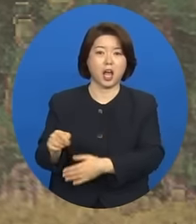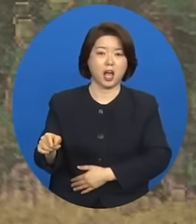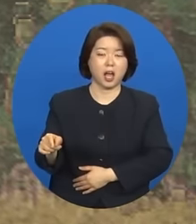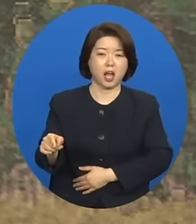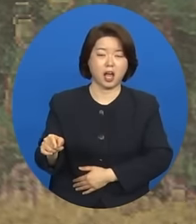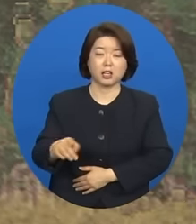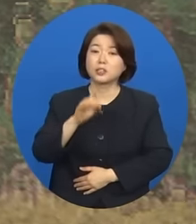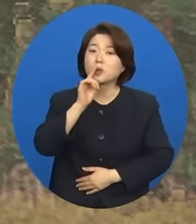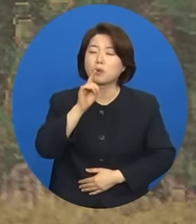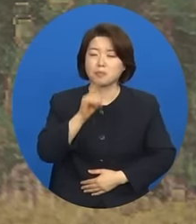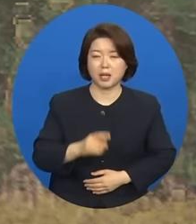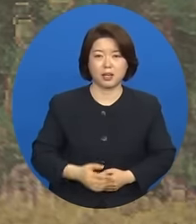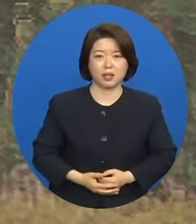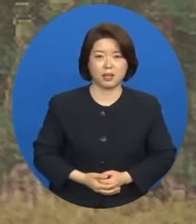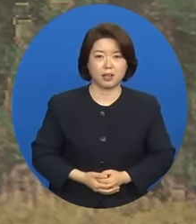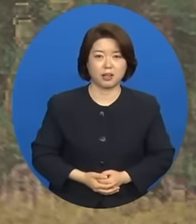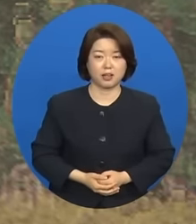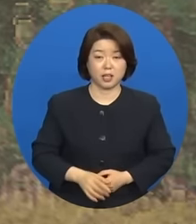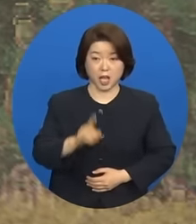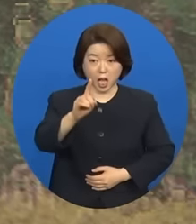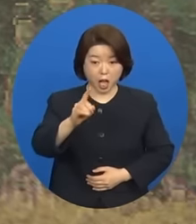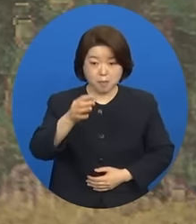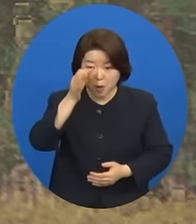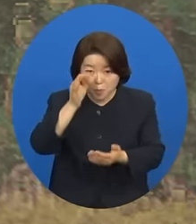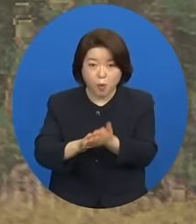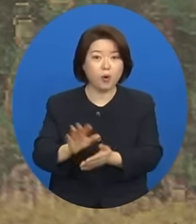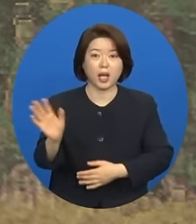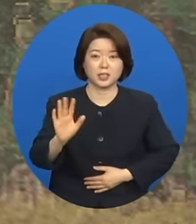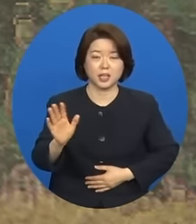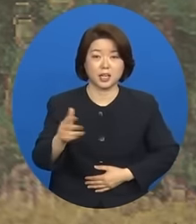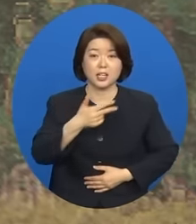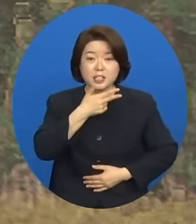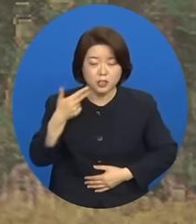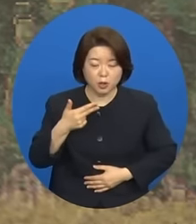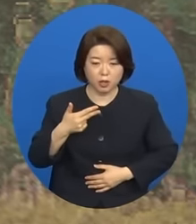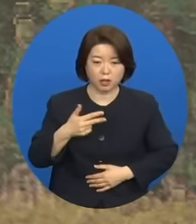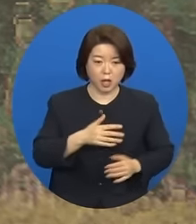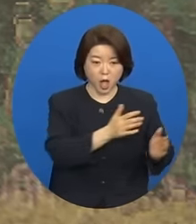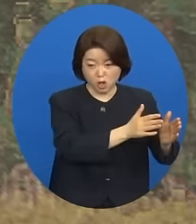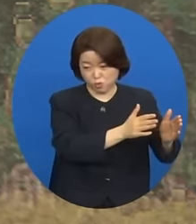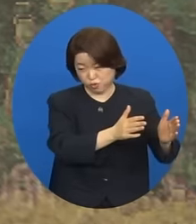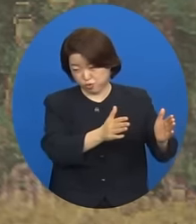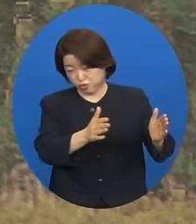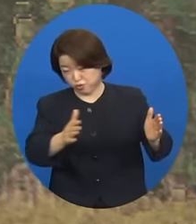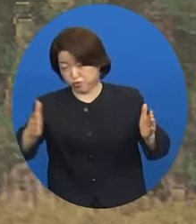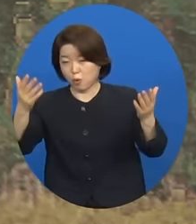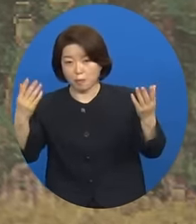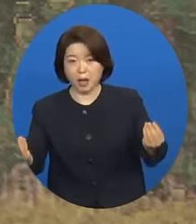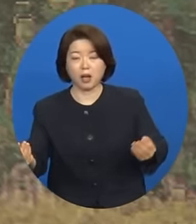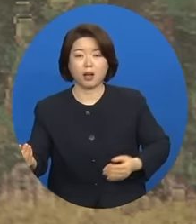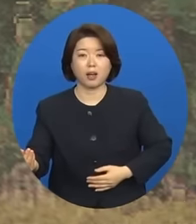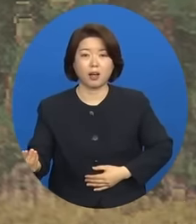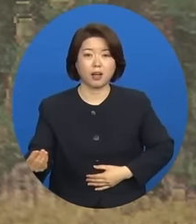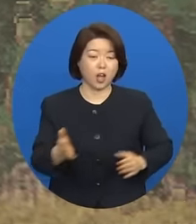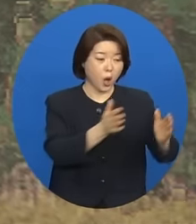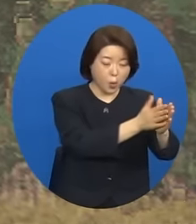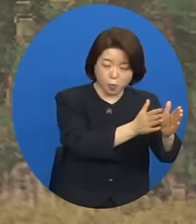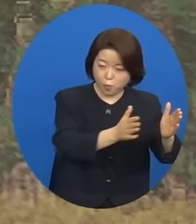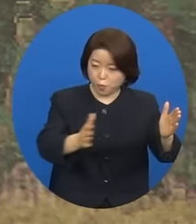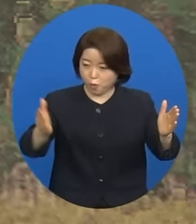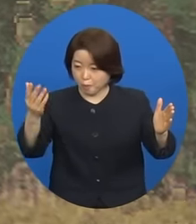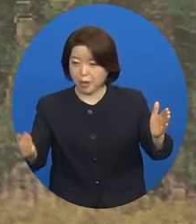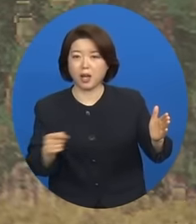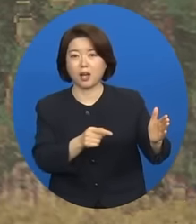지금 말씀을 하시는 거예요. 한 번 본 게 아니에요. 영어로 보면 현재 완료로 되어 있어요. 과거의 어떤 시점부터 지금까지 하나님은 한 번도